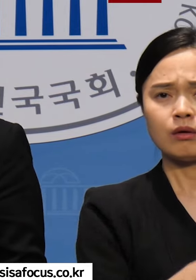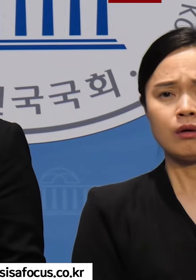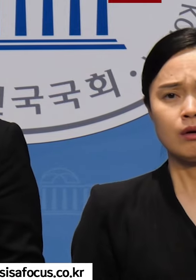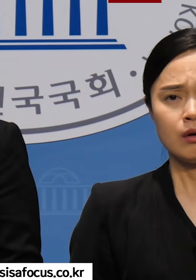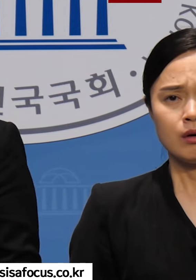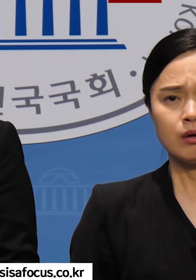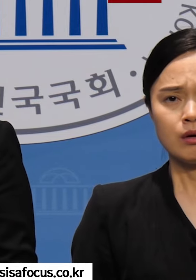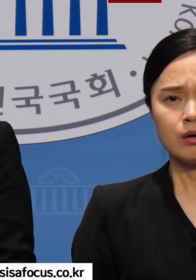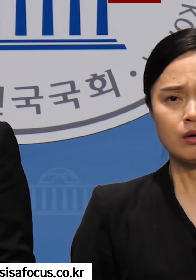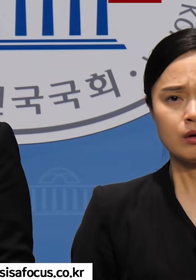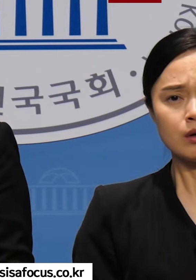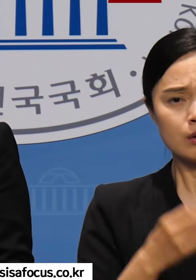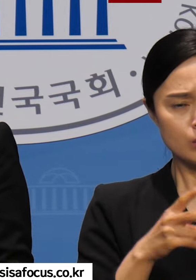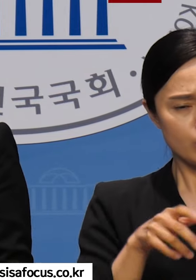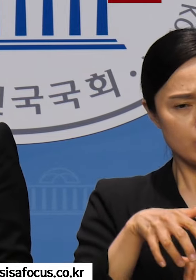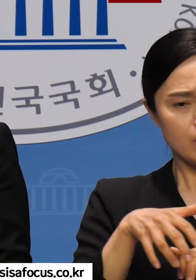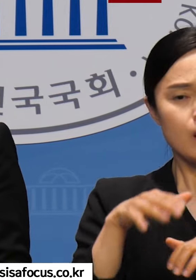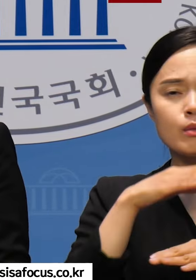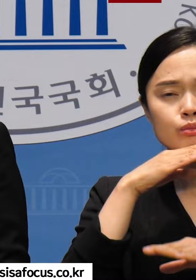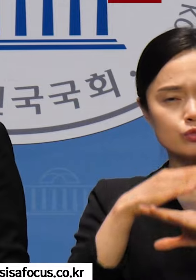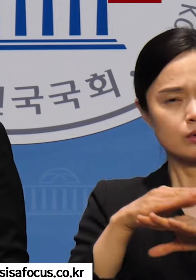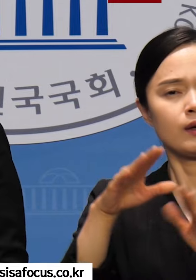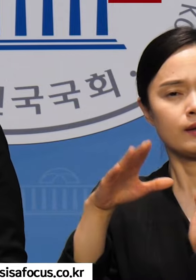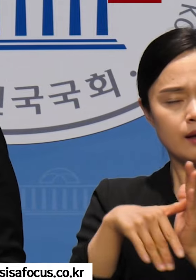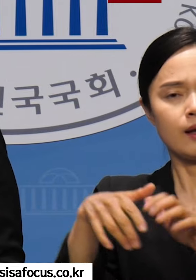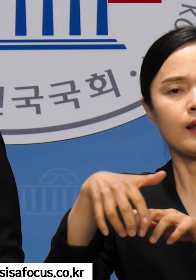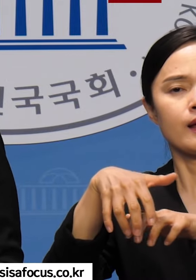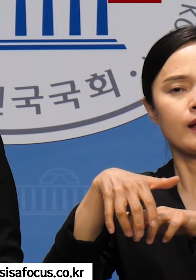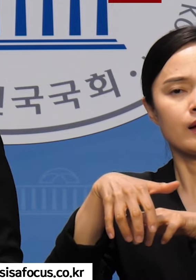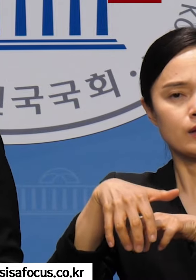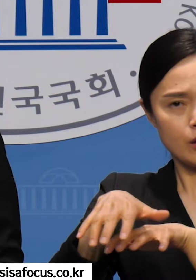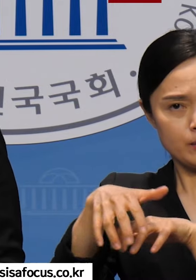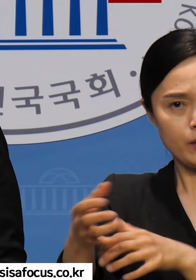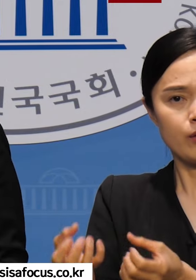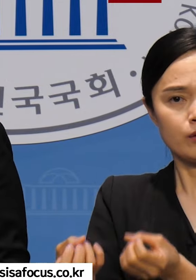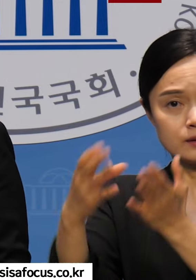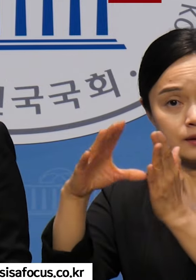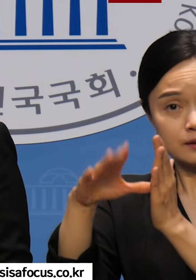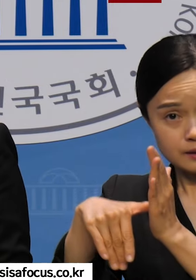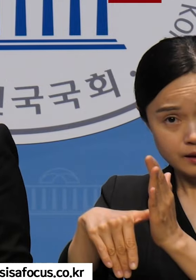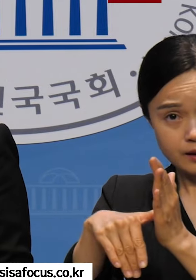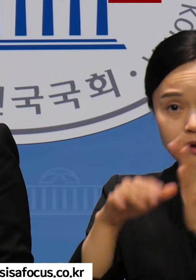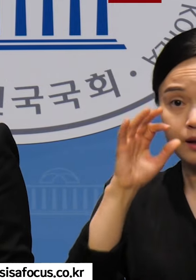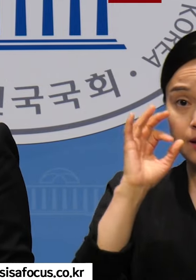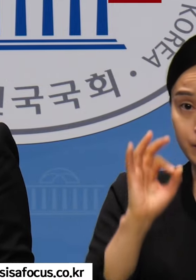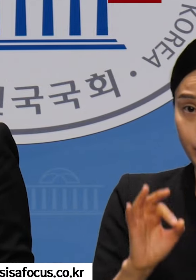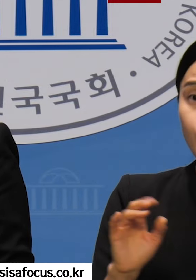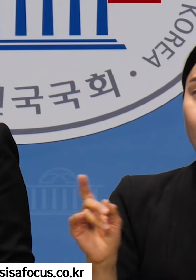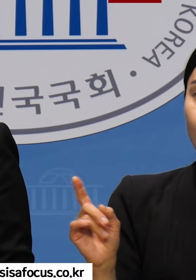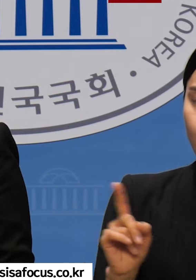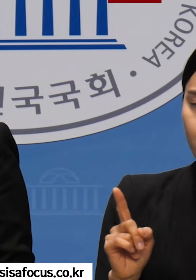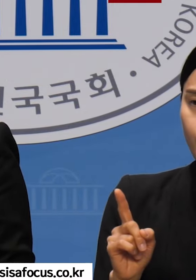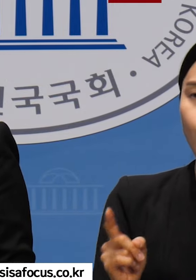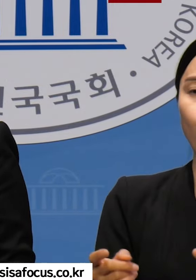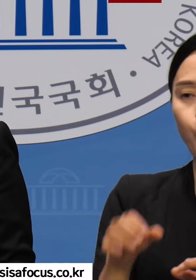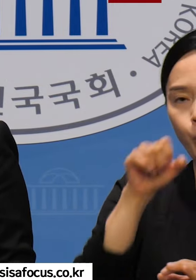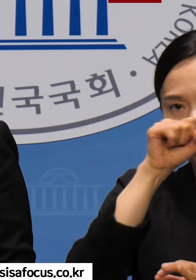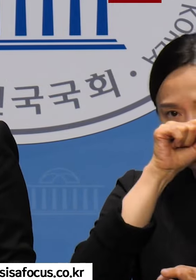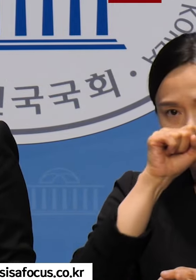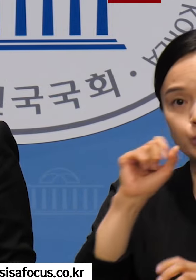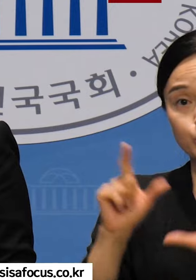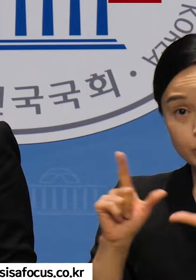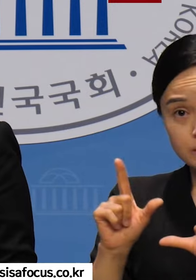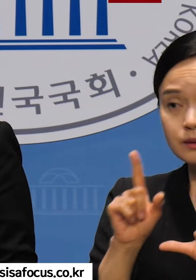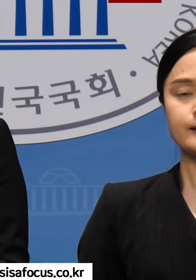보도에서 밤축제라는 표현을 사용해가며 긍정적으로 소개한 것과는 극명하게 대조되는